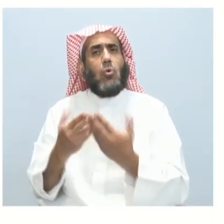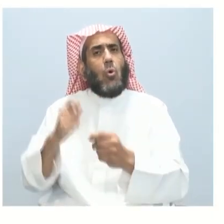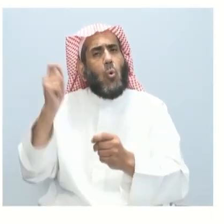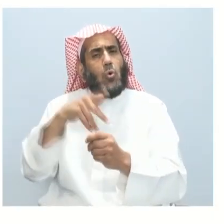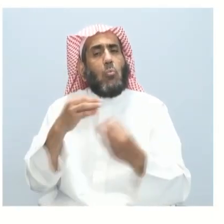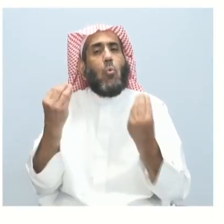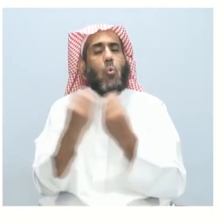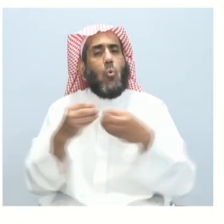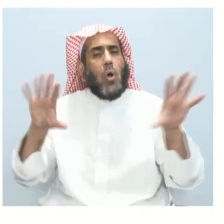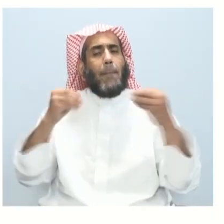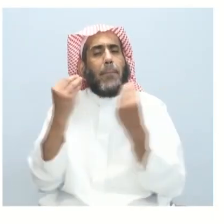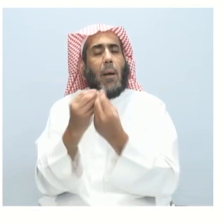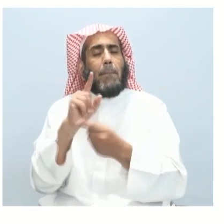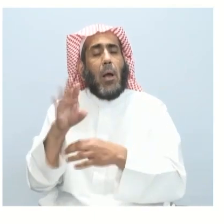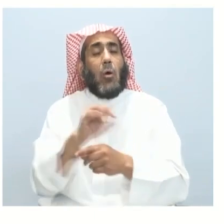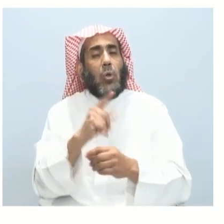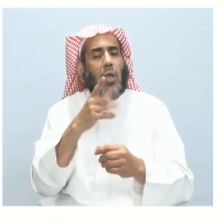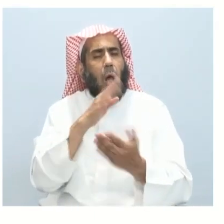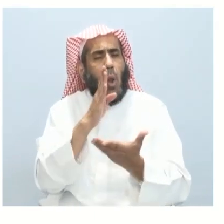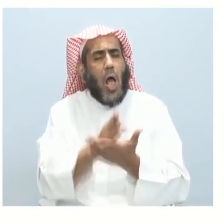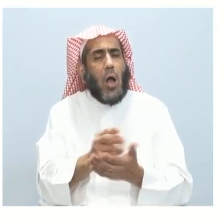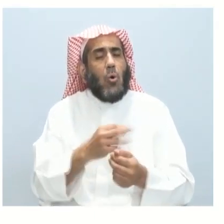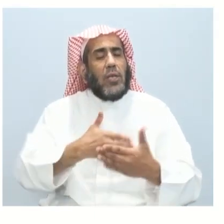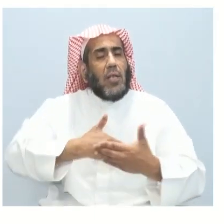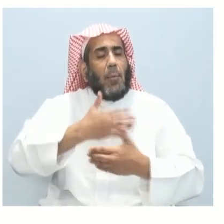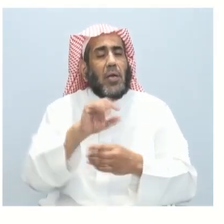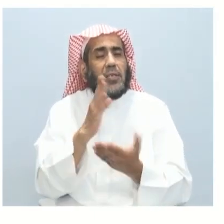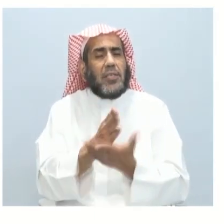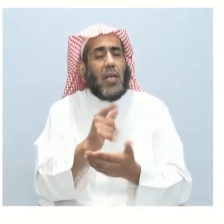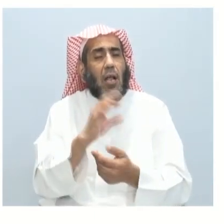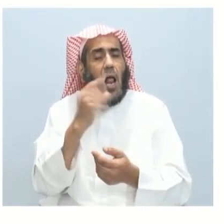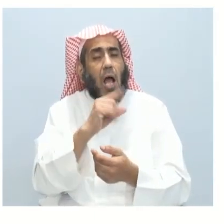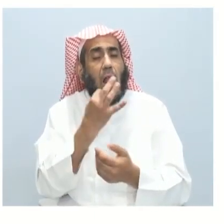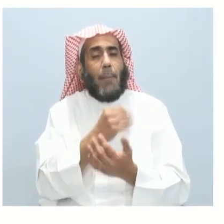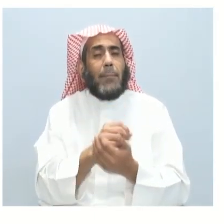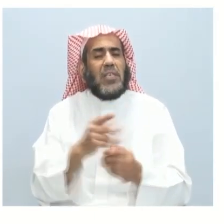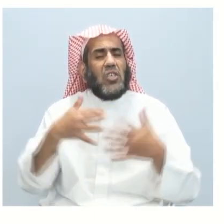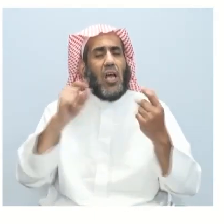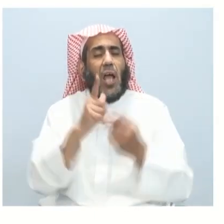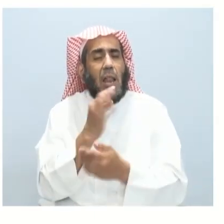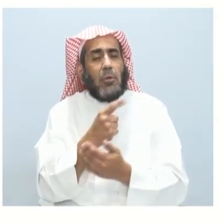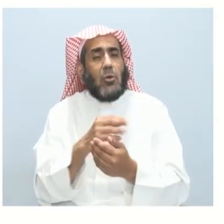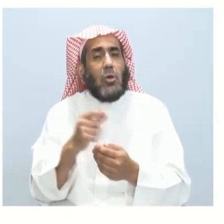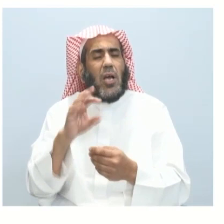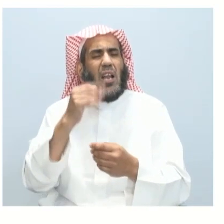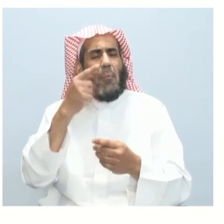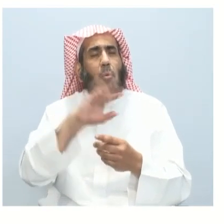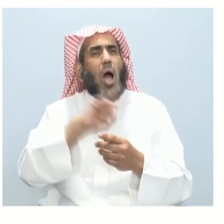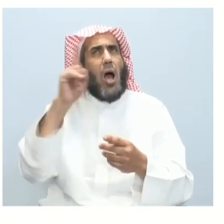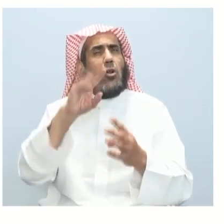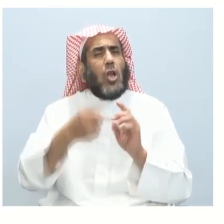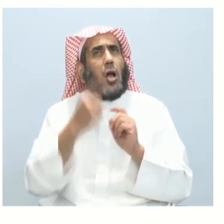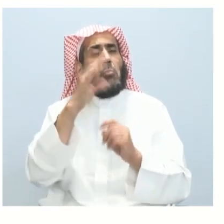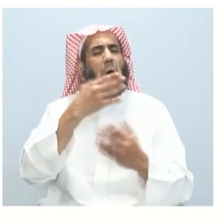وايضا التاكيد على قول الحق والصدق في التعبير وقد روي النبي صلى الله عليه وسلم اصدق كلمه قالها شاعر كلمته لبيت على كل شيء ما خل